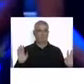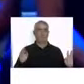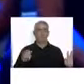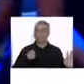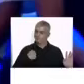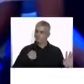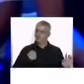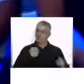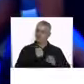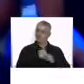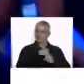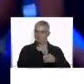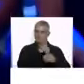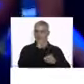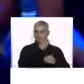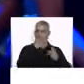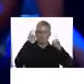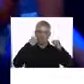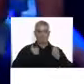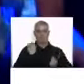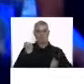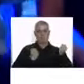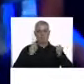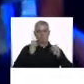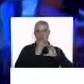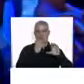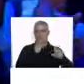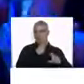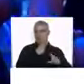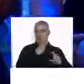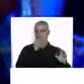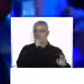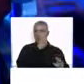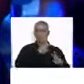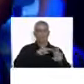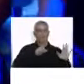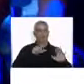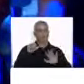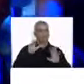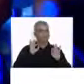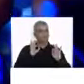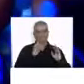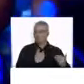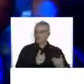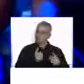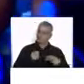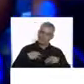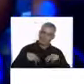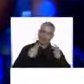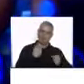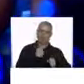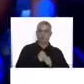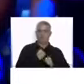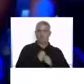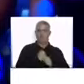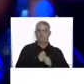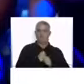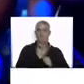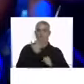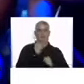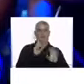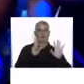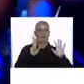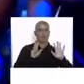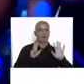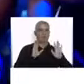ואני עובד אצל אייל גולן, אני נהג של הלהקה. אחרי 6 חודשים ממש עזרו לי לחזור לעבודה, וזה היה